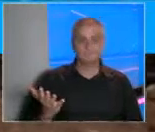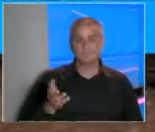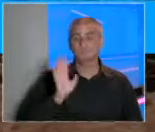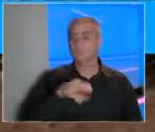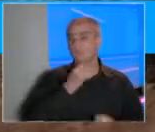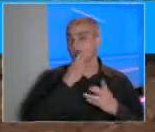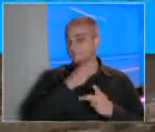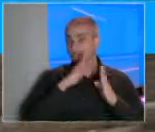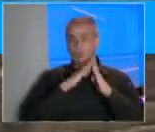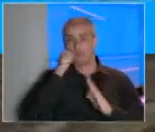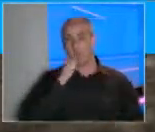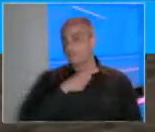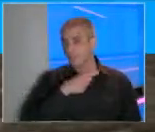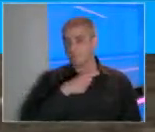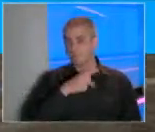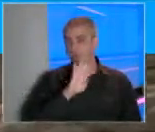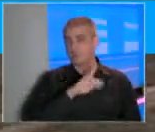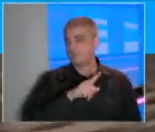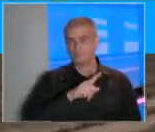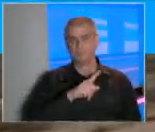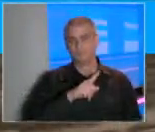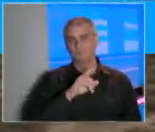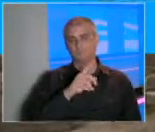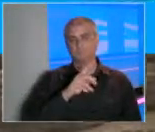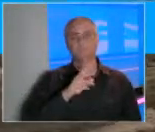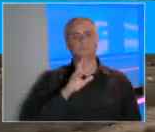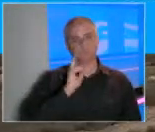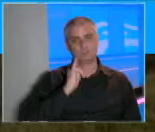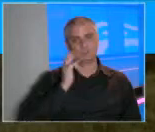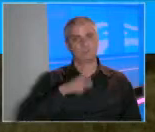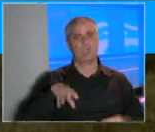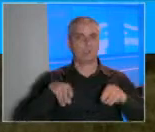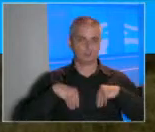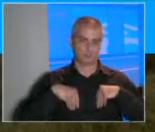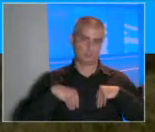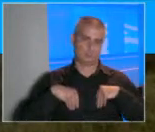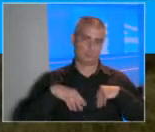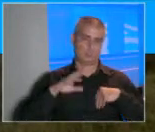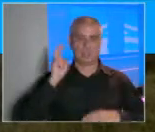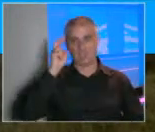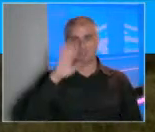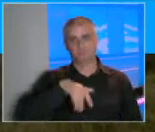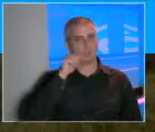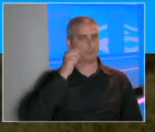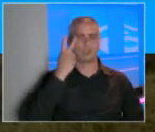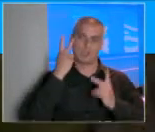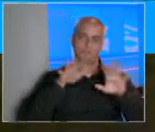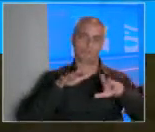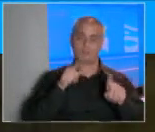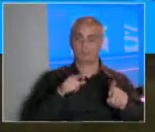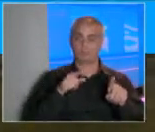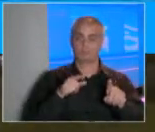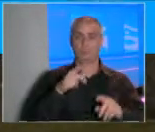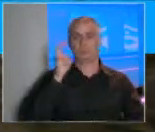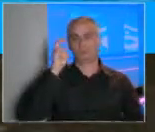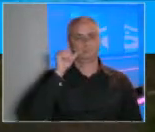שגם המסר מהבית הלבן לנתניהו הוא שכן צריכה להיות הסכמה עם גנץ ואשכנזי. זה כן חשוב לממשל